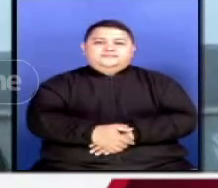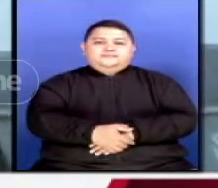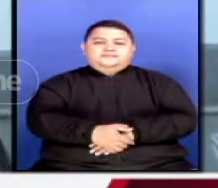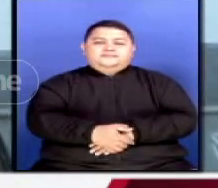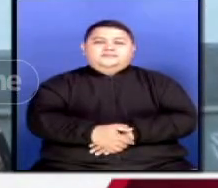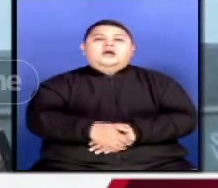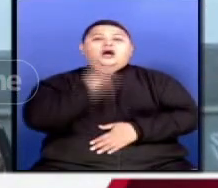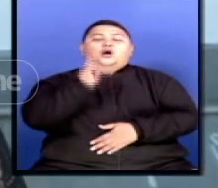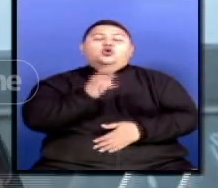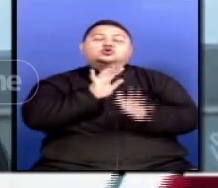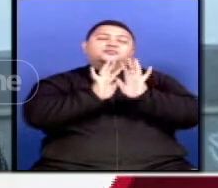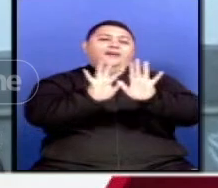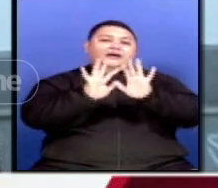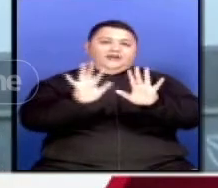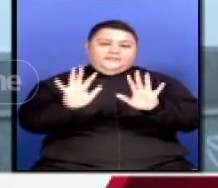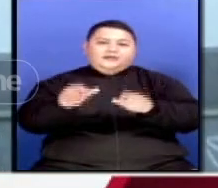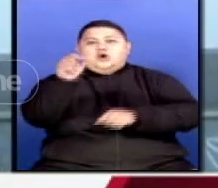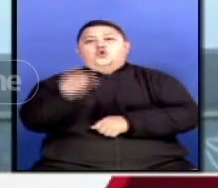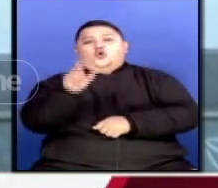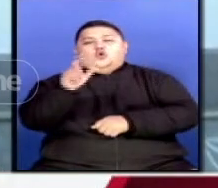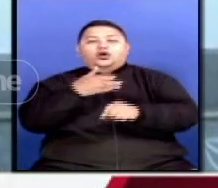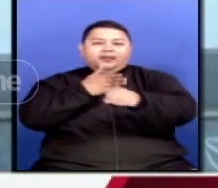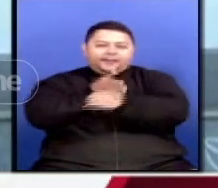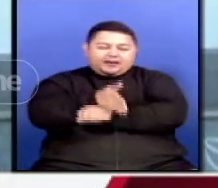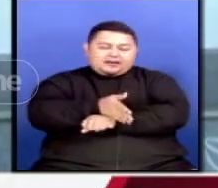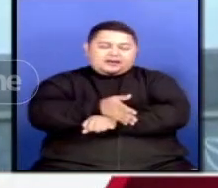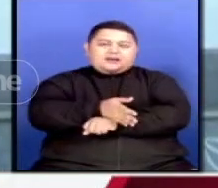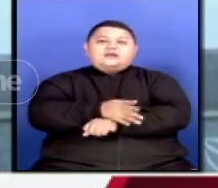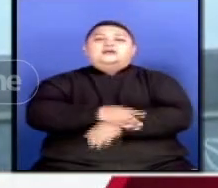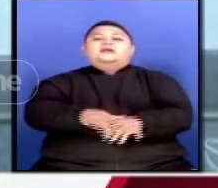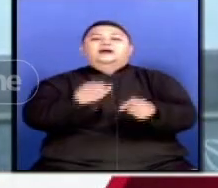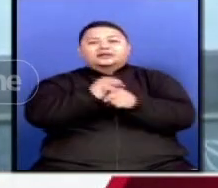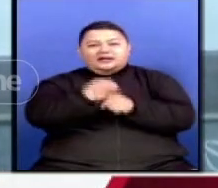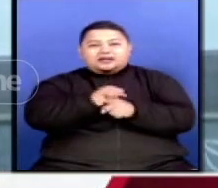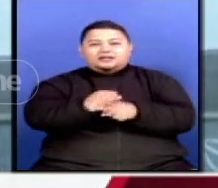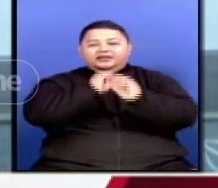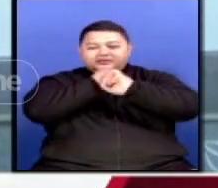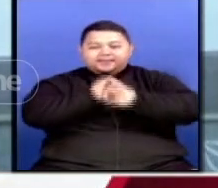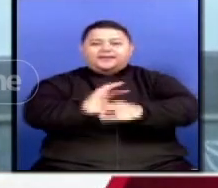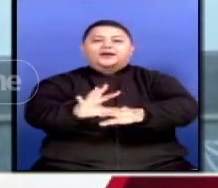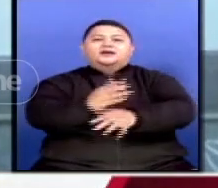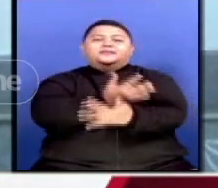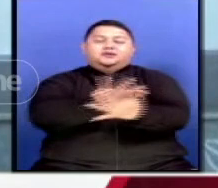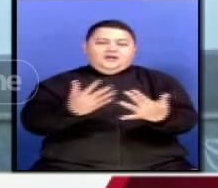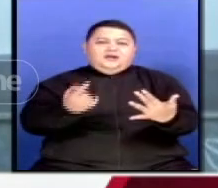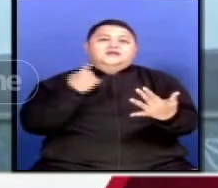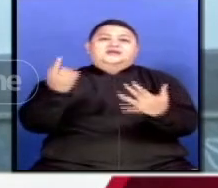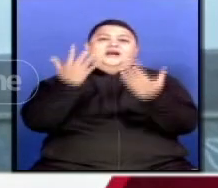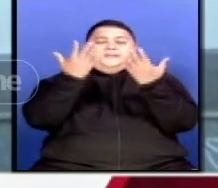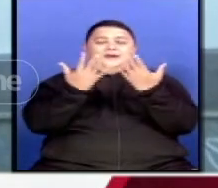Semakin banyak nanti juru sembelih halal ini yang dilatih dan disebarkan di masyarakat, kita